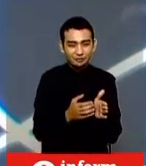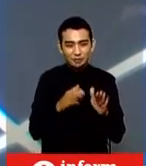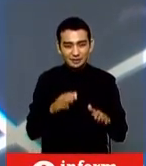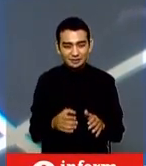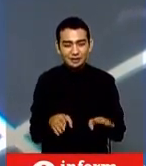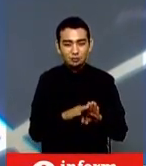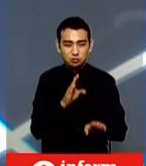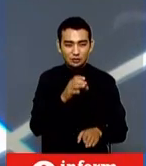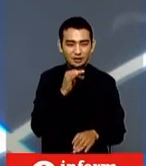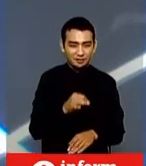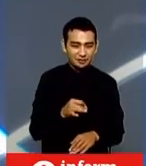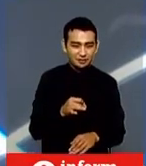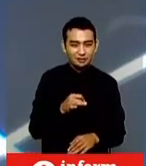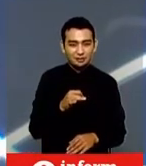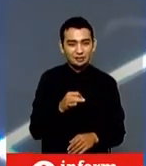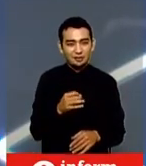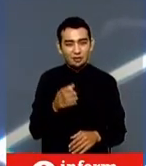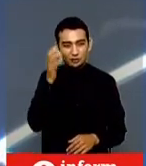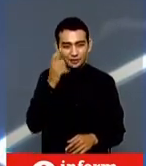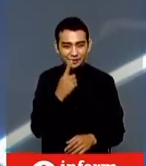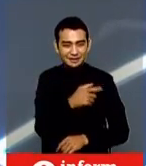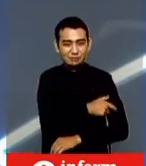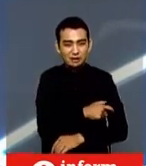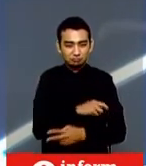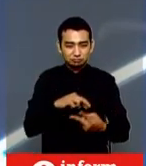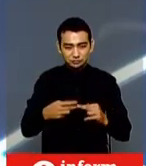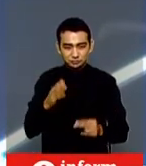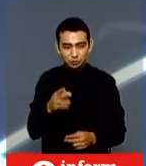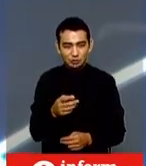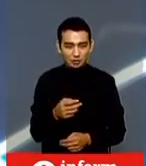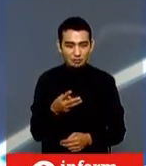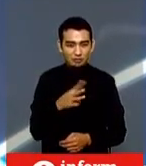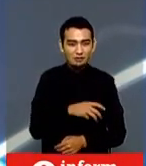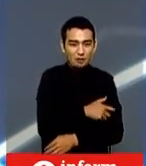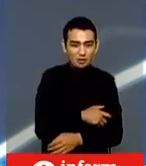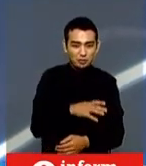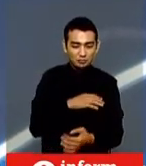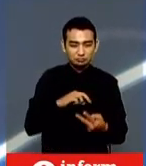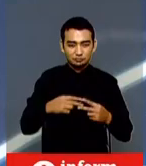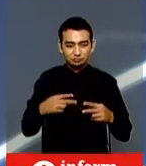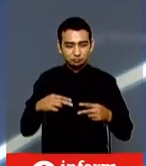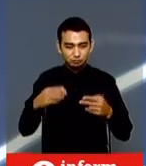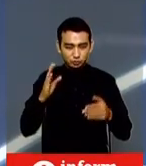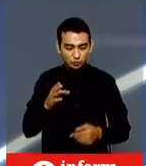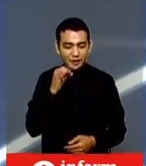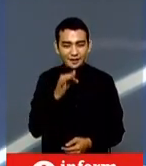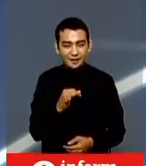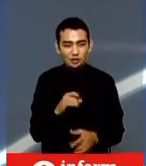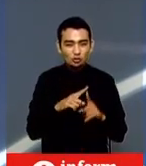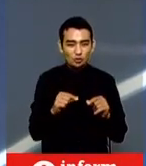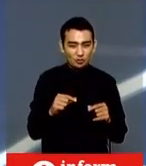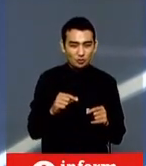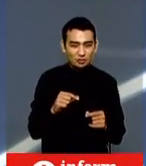образования и вовсе могут перейти на односменку. Об этом говорили сегодня в ходе августовского совещания. К слову, в форуме